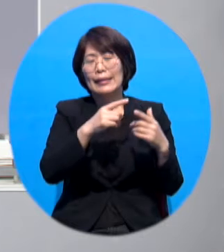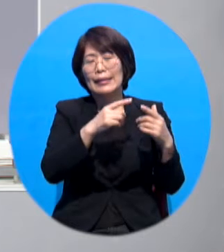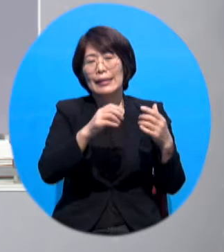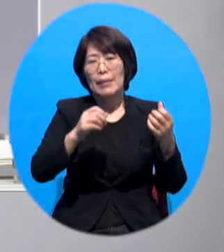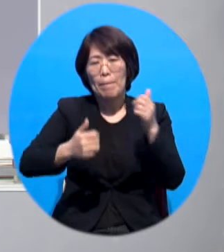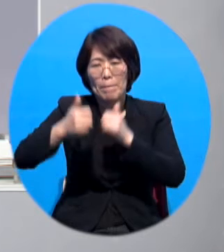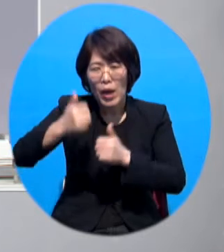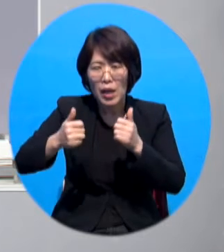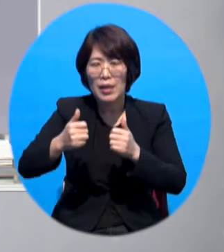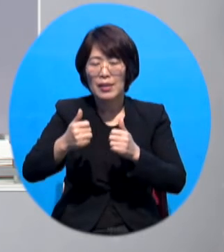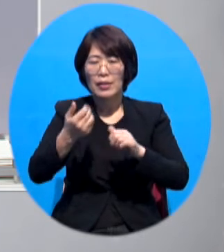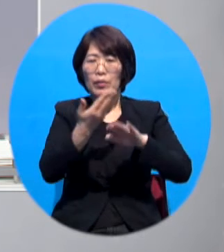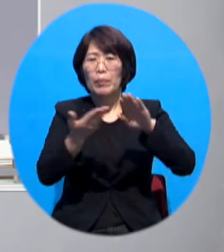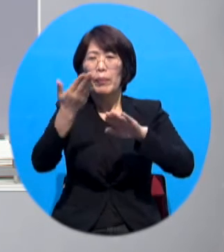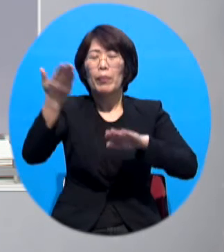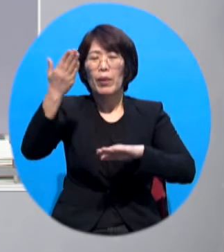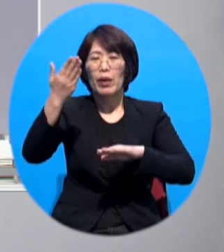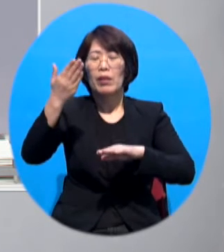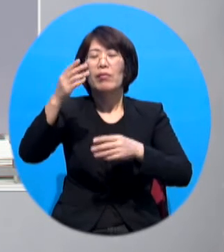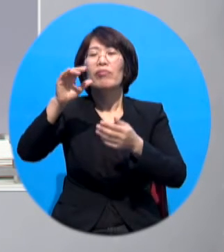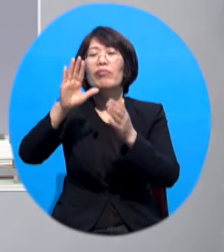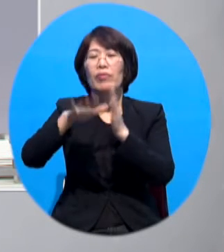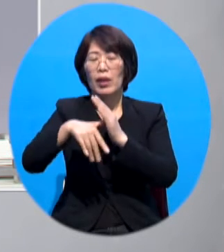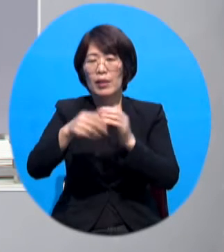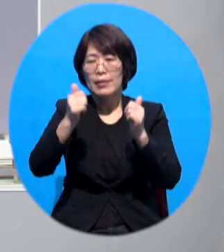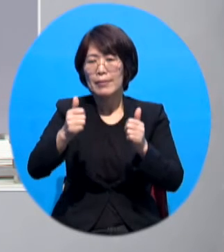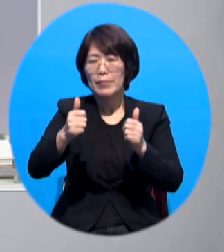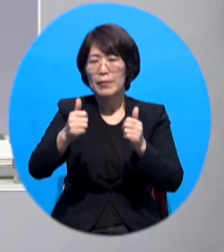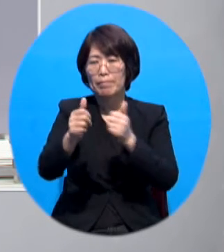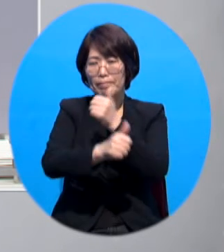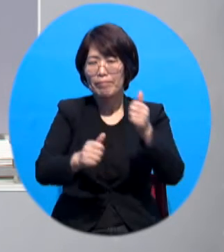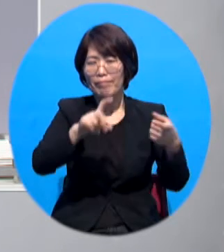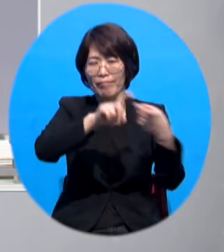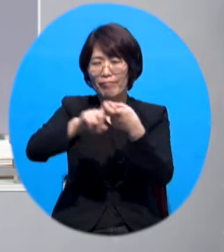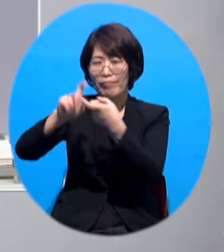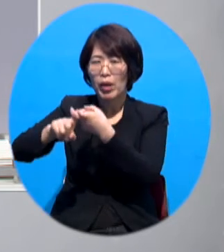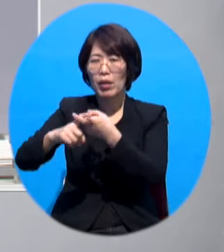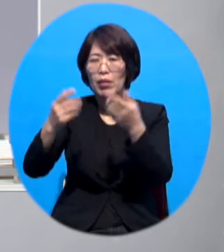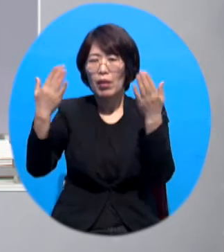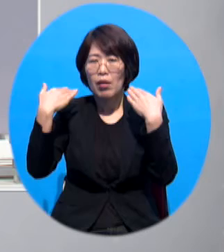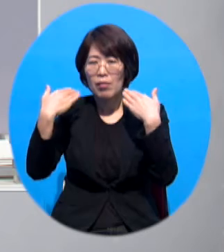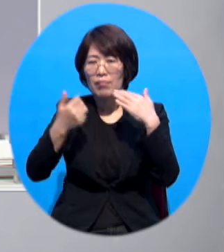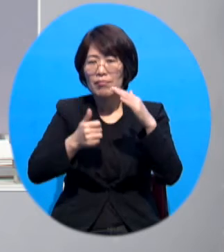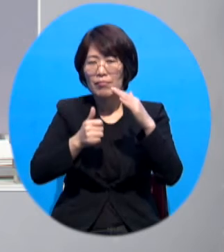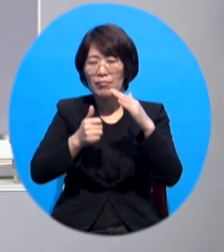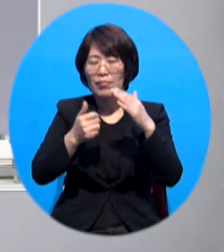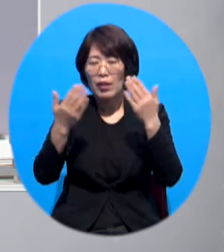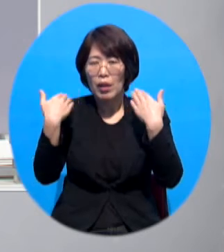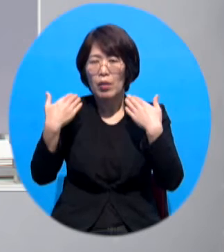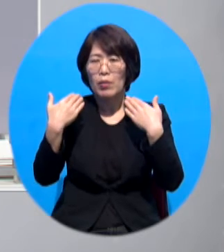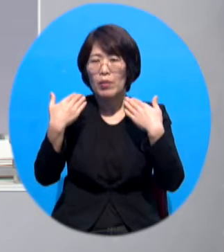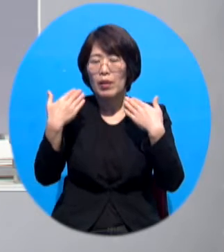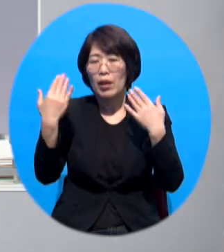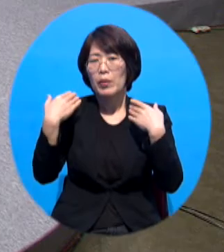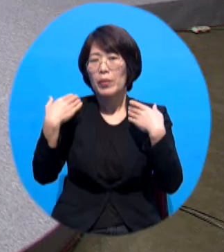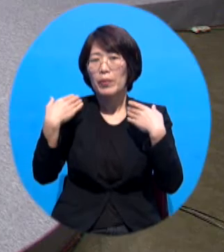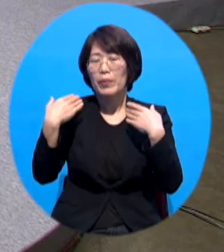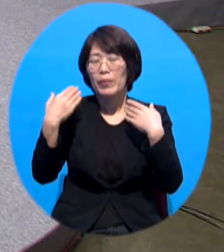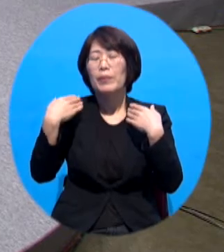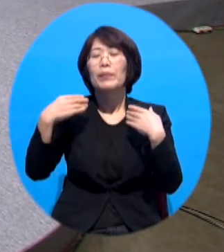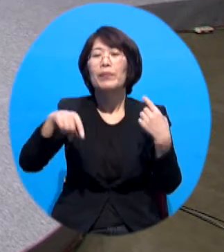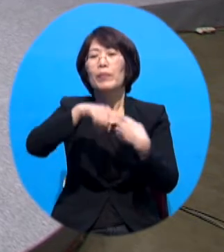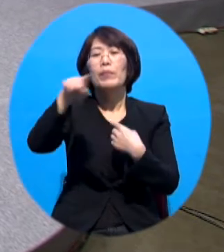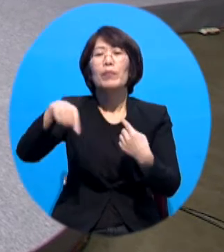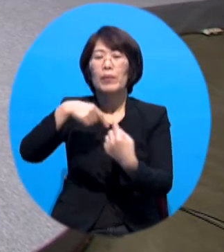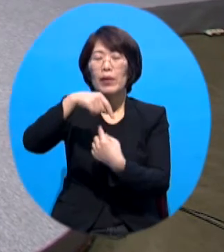경제 우승 진해서 다른 선생님들이 심사 이어 가결 탁하고 학교를 사전에 공부하고 싶은 의혹이 있기 때문에 제도를 바꿔야 된다는